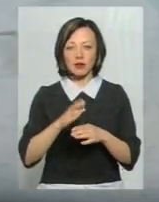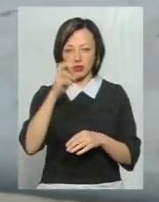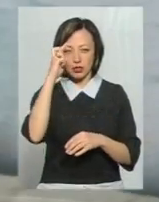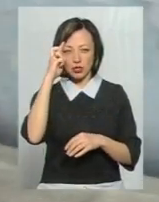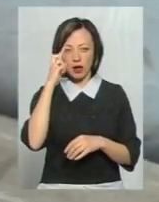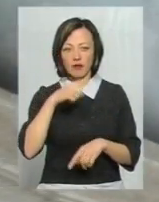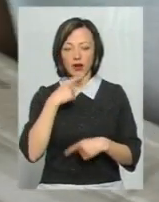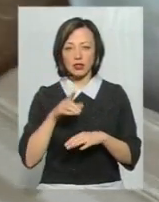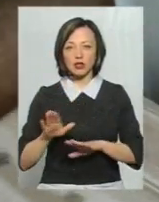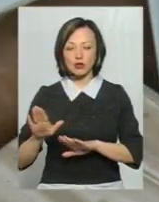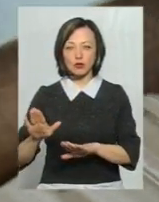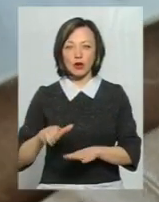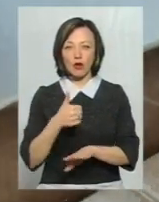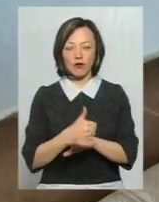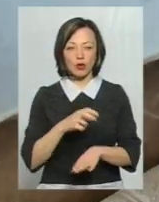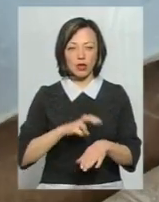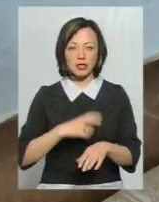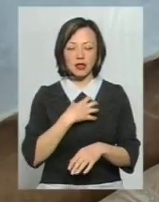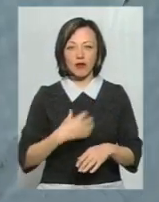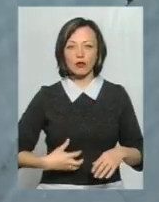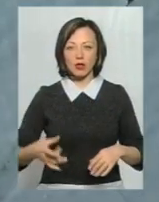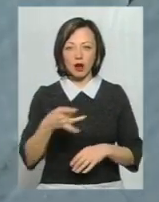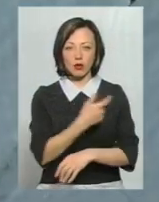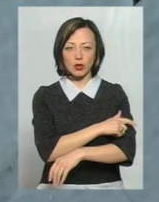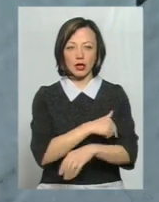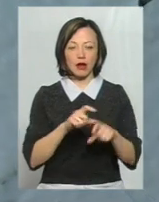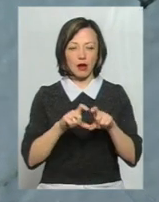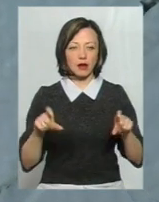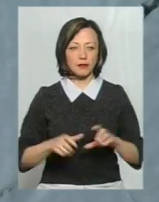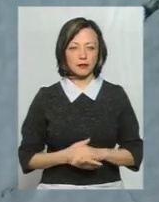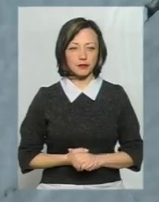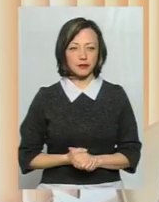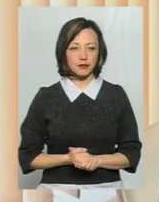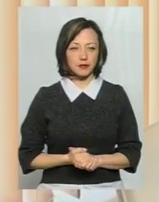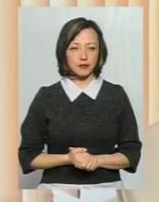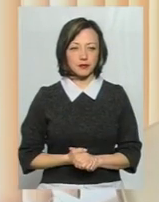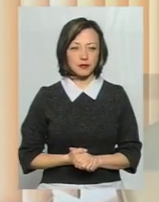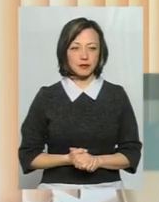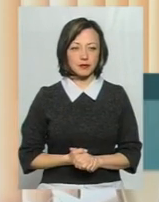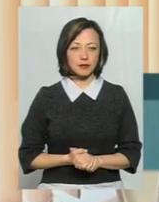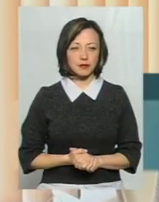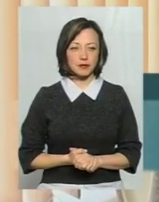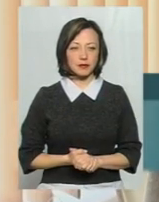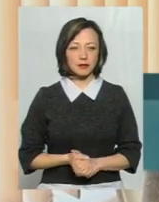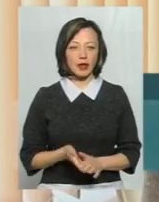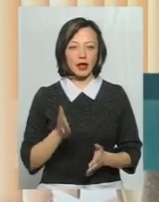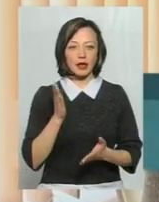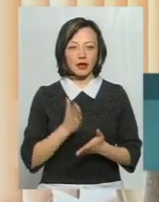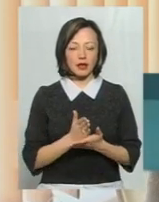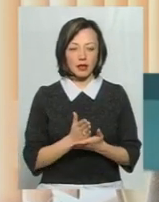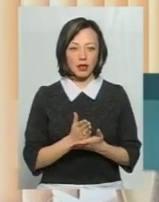держава, запевняє заступниця головного лікаря Славутської районної лікарні Світлана Кузьмінчук. Є кошторисна